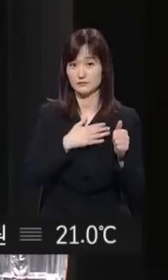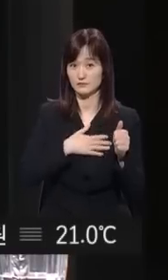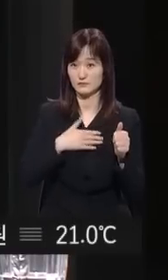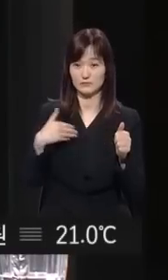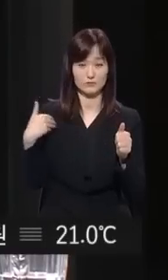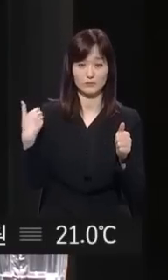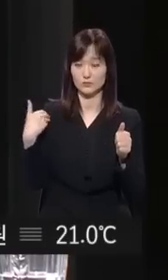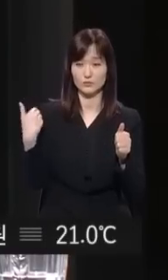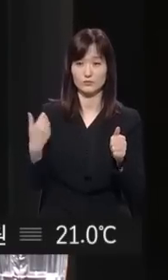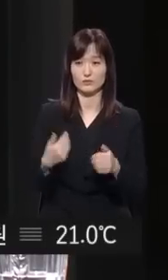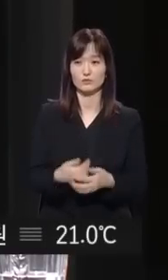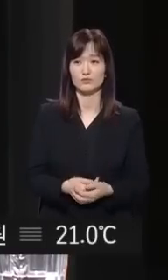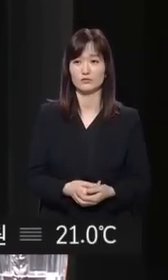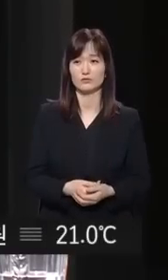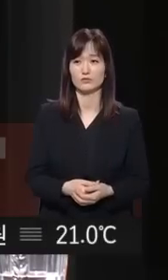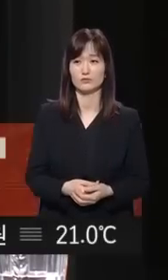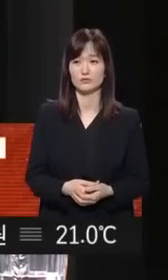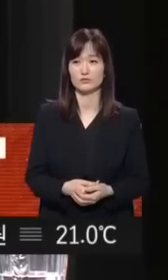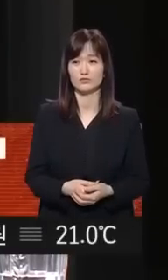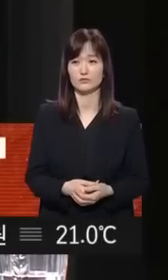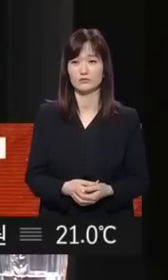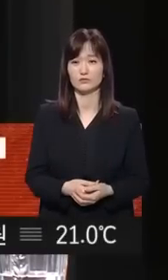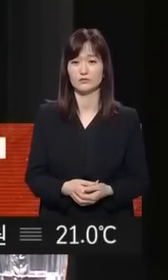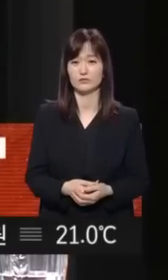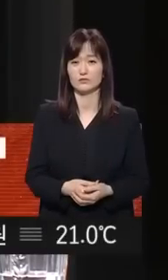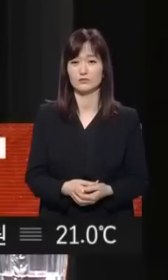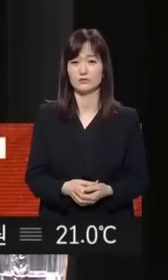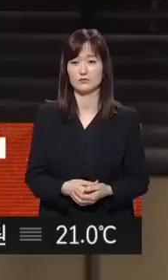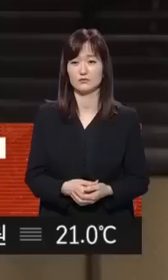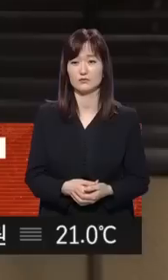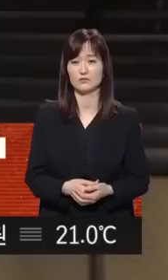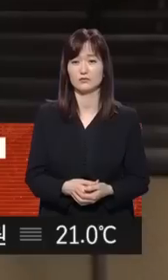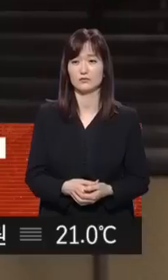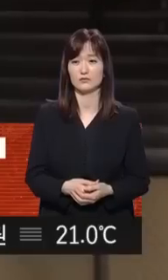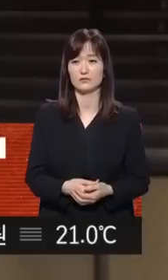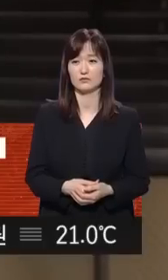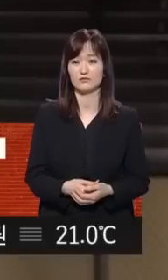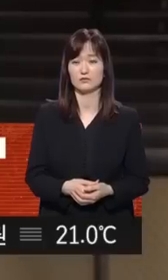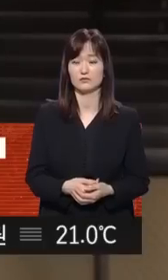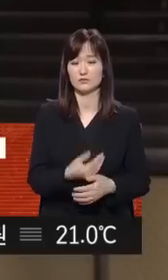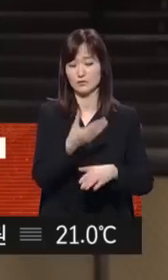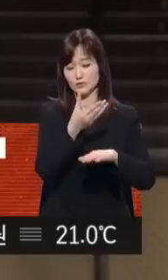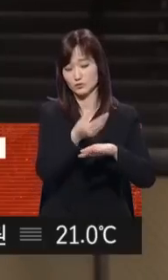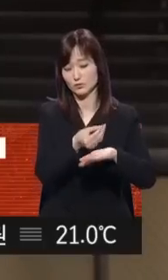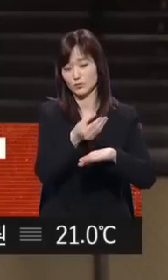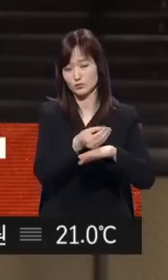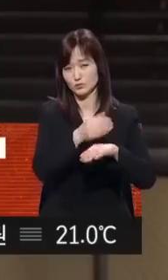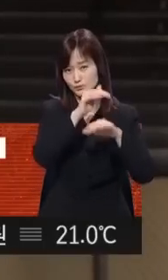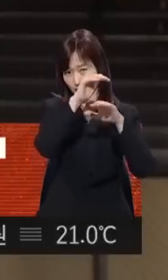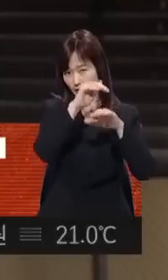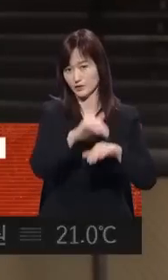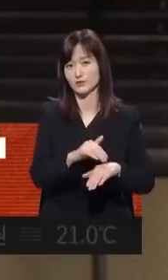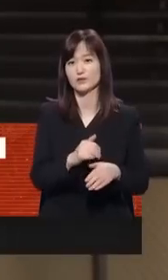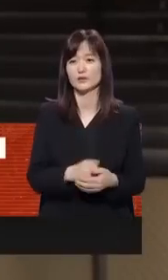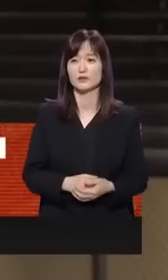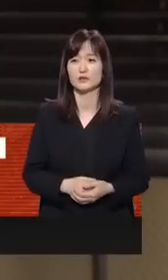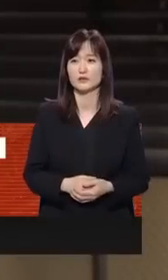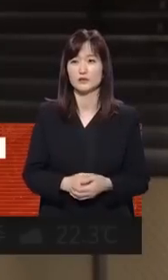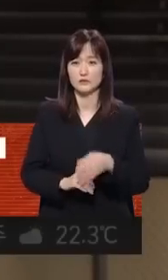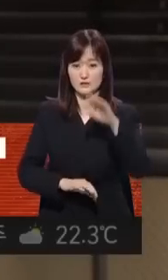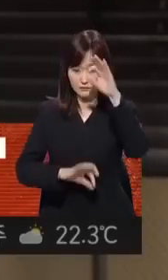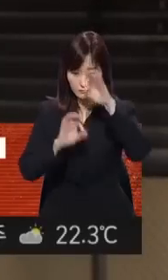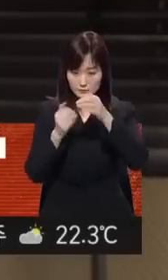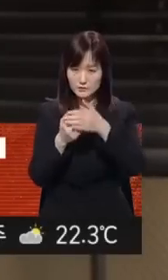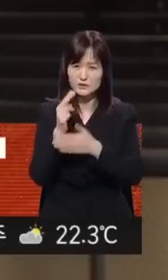없습니다 일단 그 저거는 이제 다른 어떤 녹음 전화 내용이고요 사실이 사건 사실 심각한